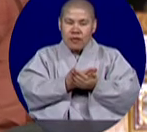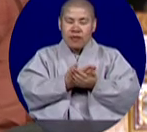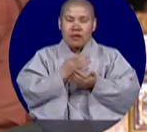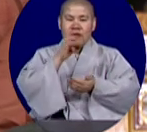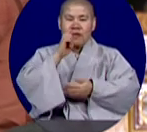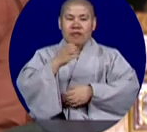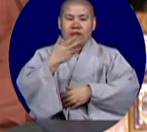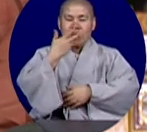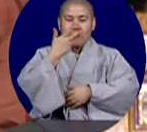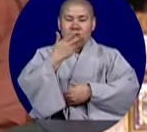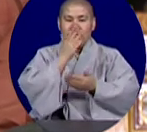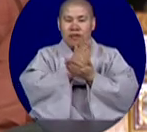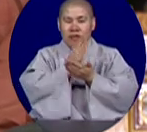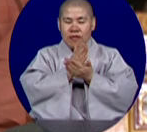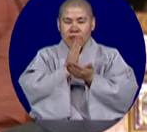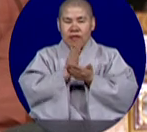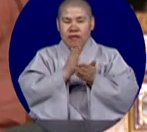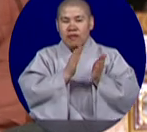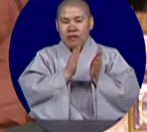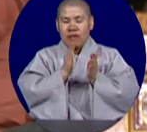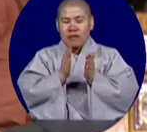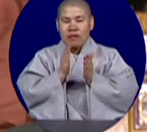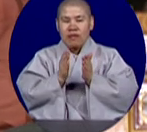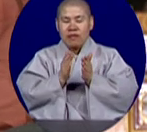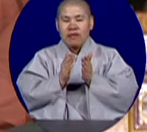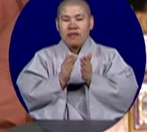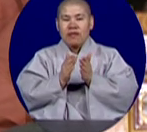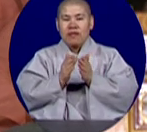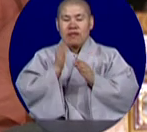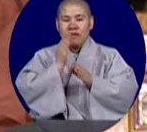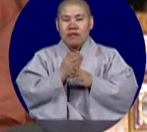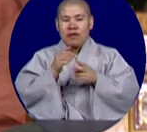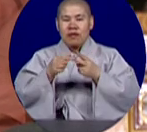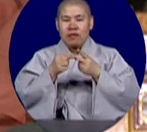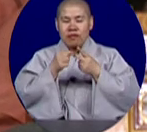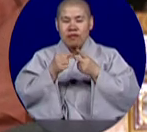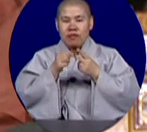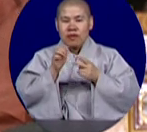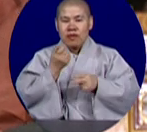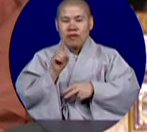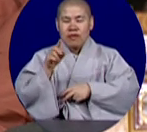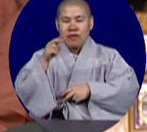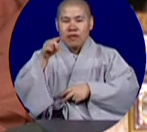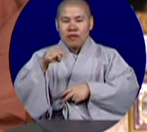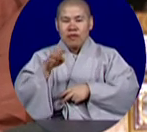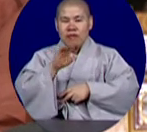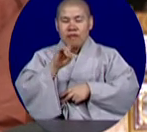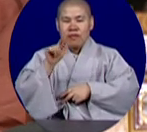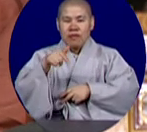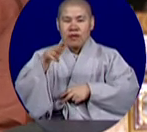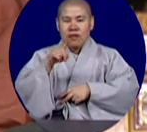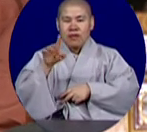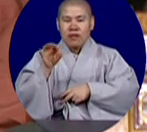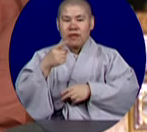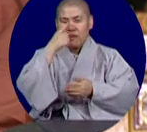48가지를 정리해서 해놓은 게 있는데 거기 두 번째 나오는 화두인데요. 백장 스님이